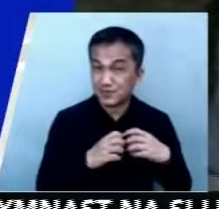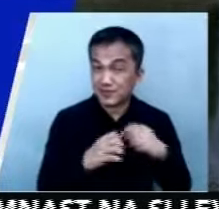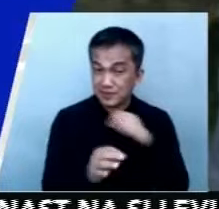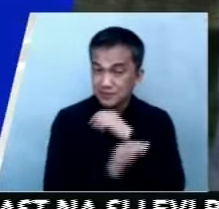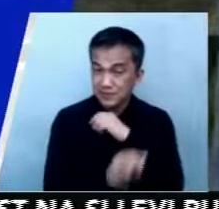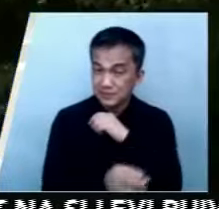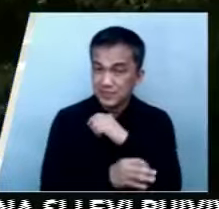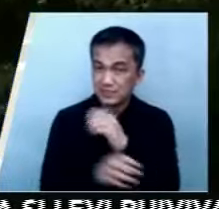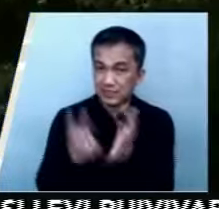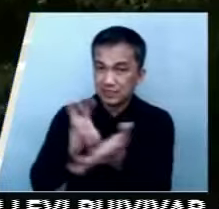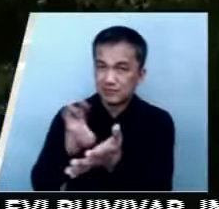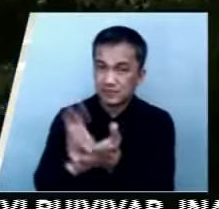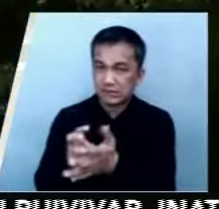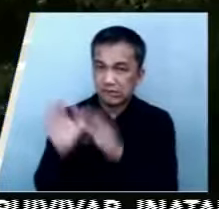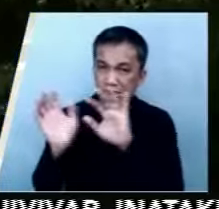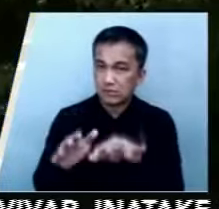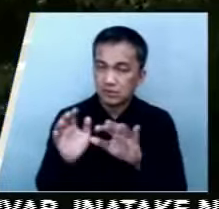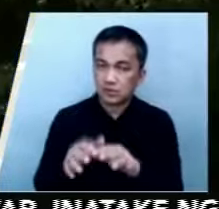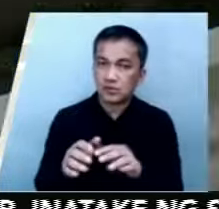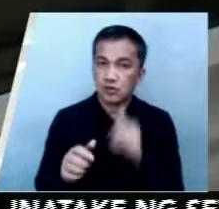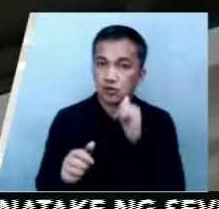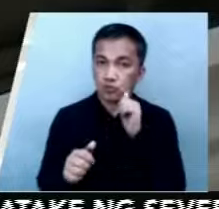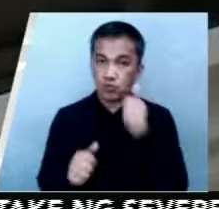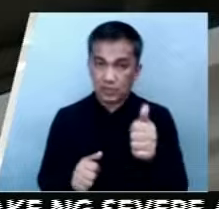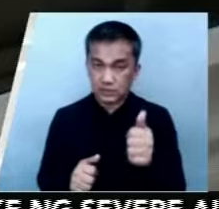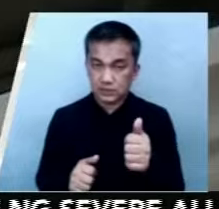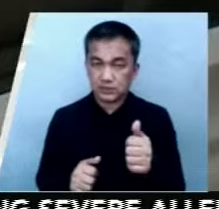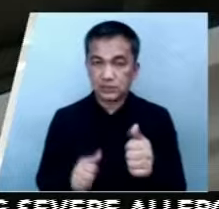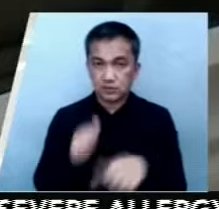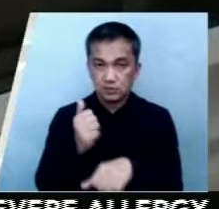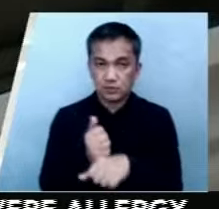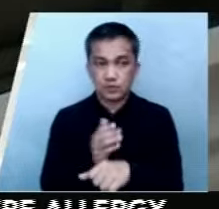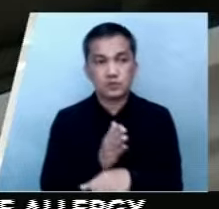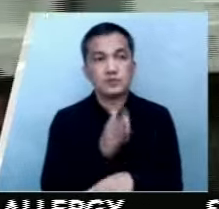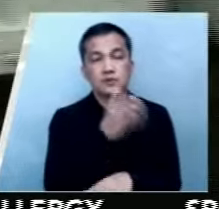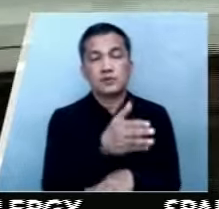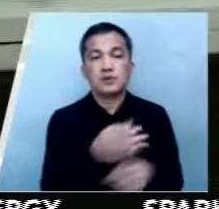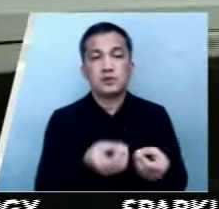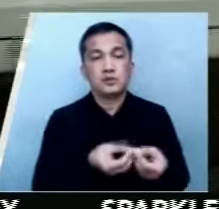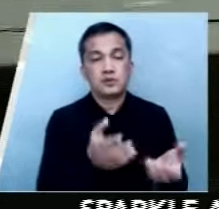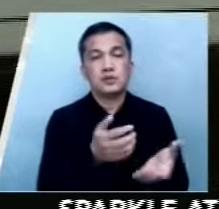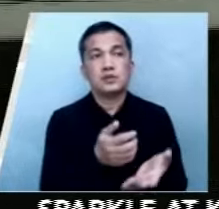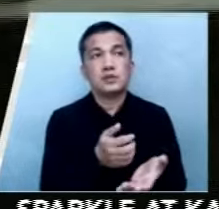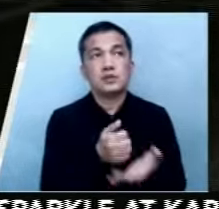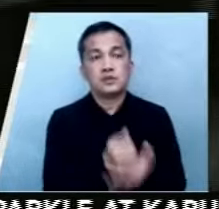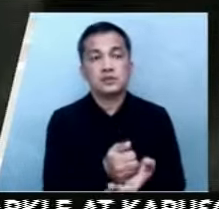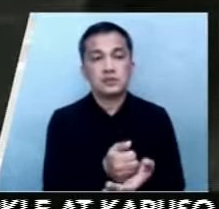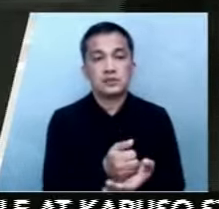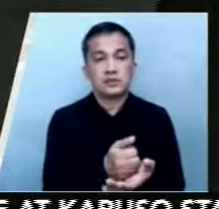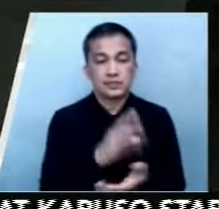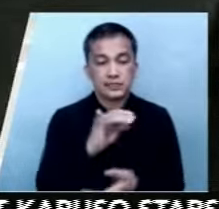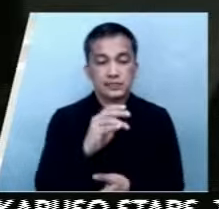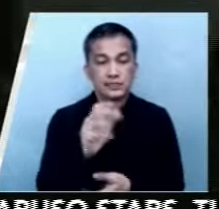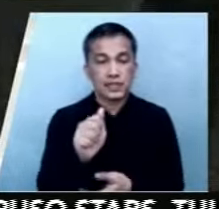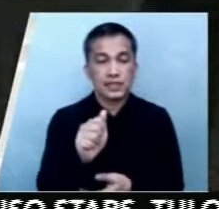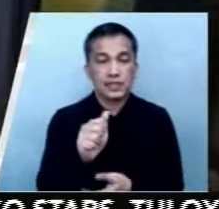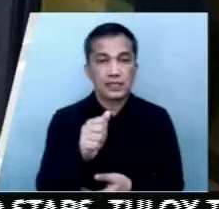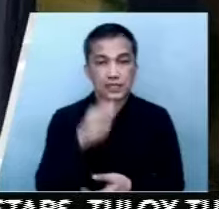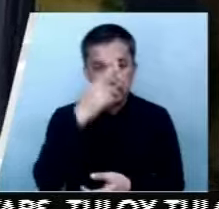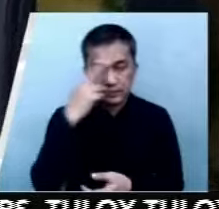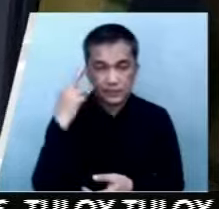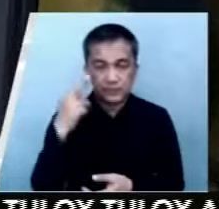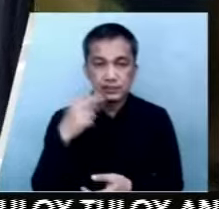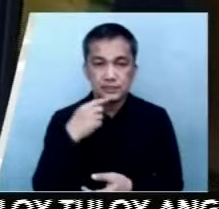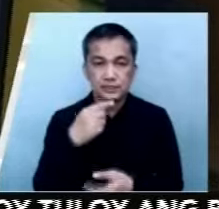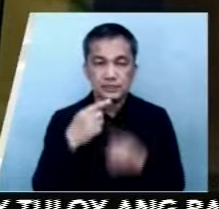na nasalanta. Bukas po ay nakatakda tayong mamigay ng tulong sa Cainta Rizal na dineklara rin